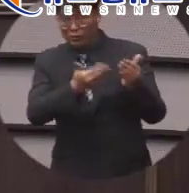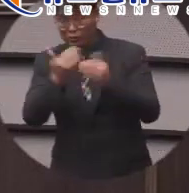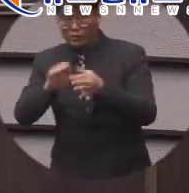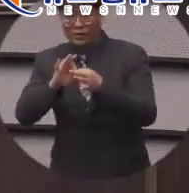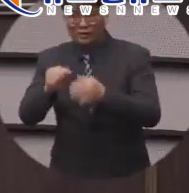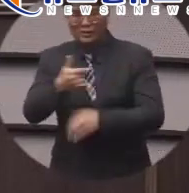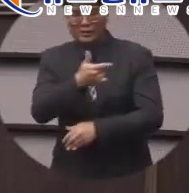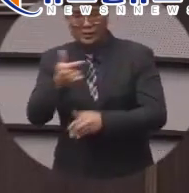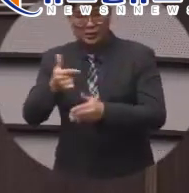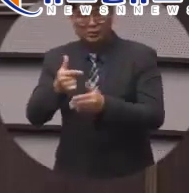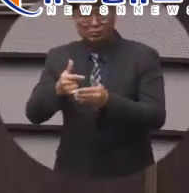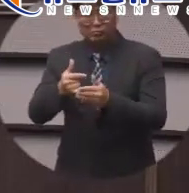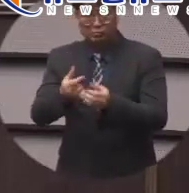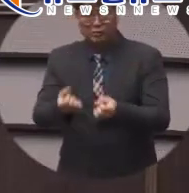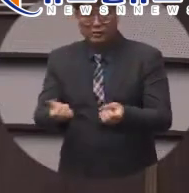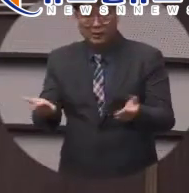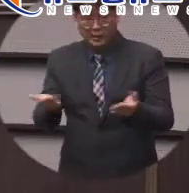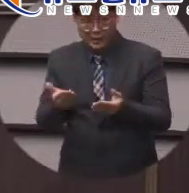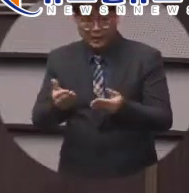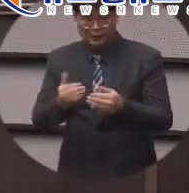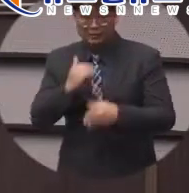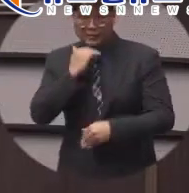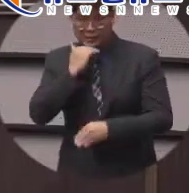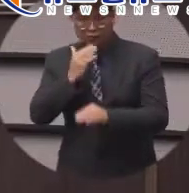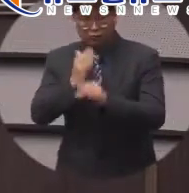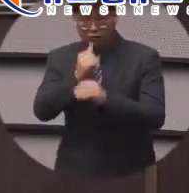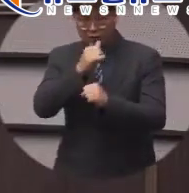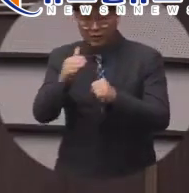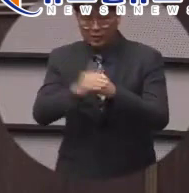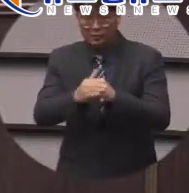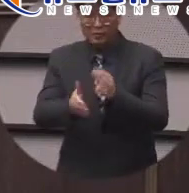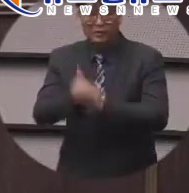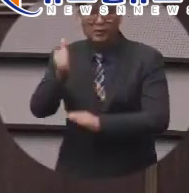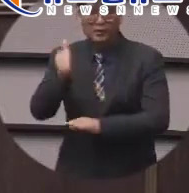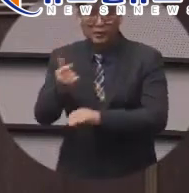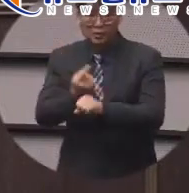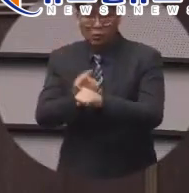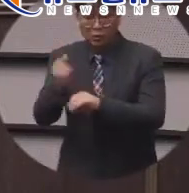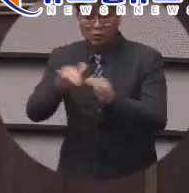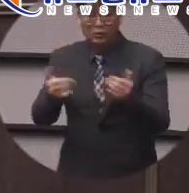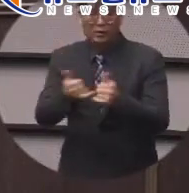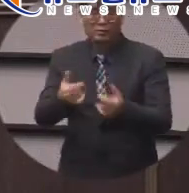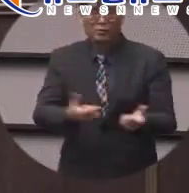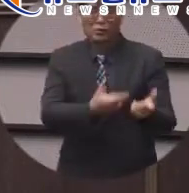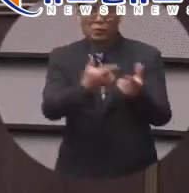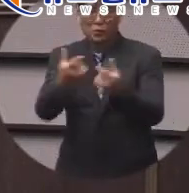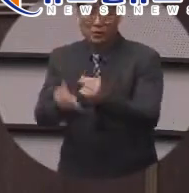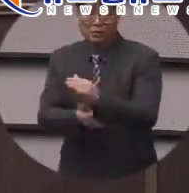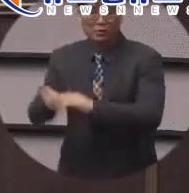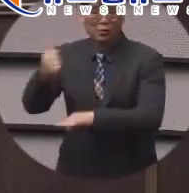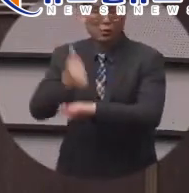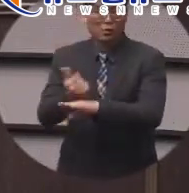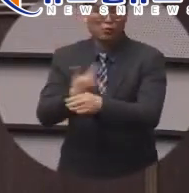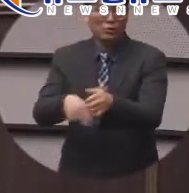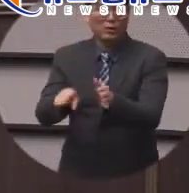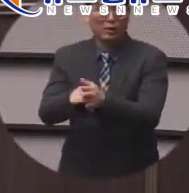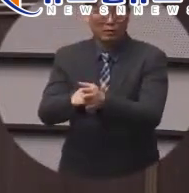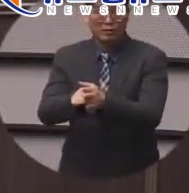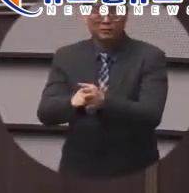시정현안과제를 앞두고 있는 만큼 시장님과 공직자 여러분께서는 모든 일들이 성공적으로 추진될 수